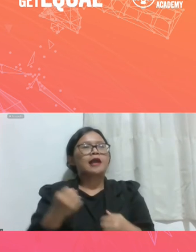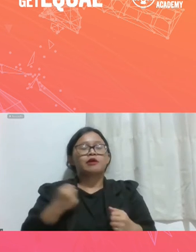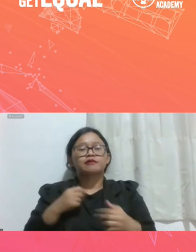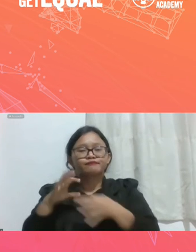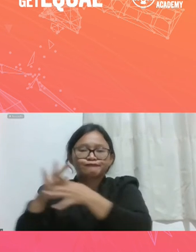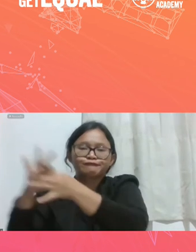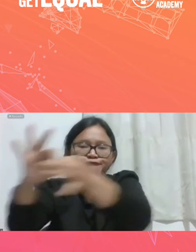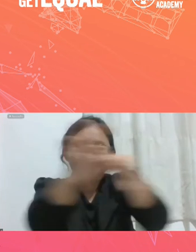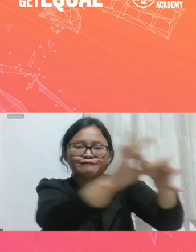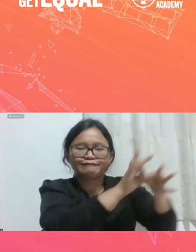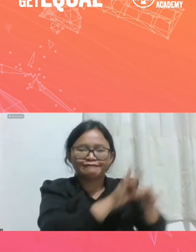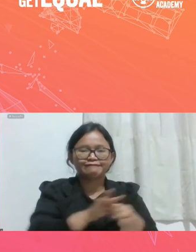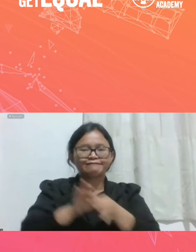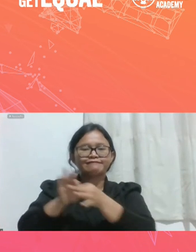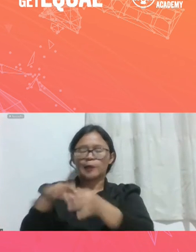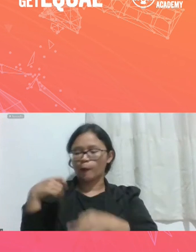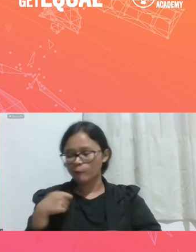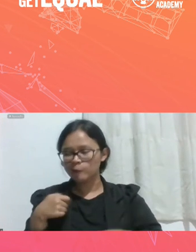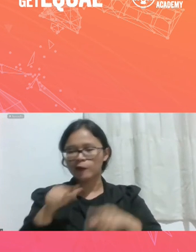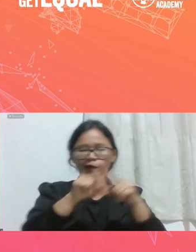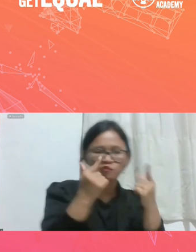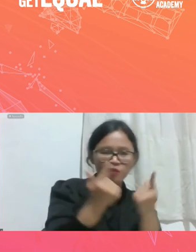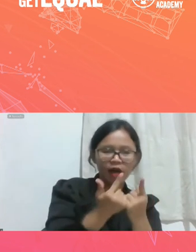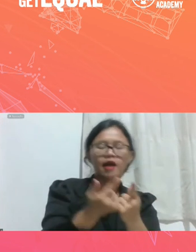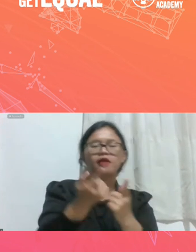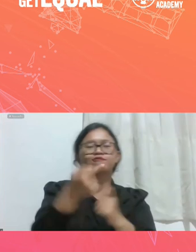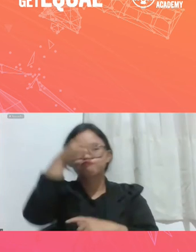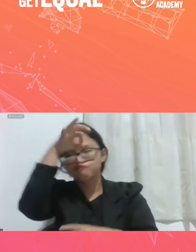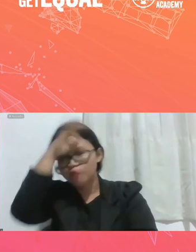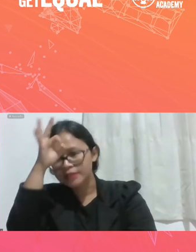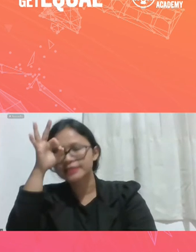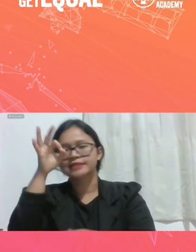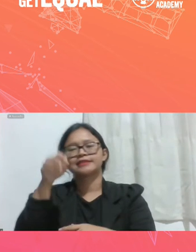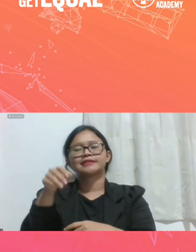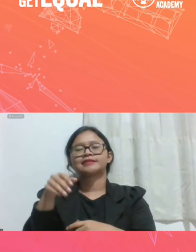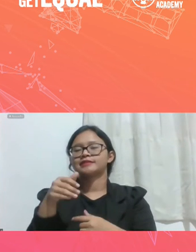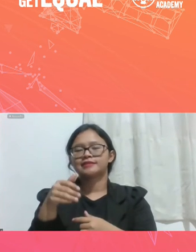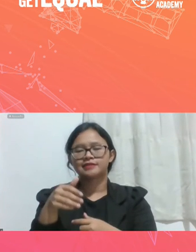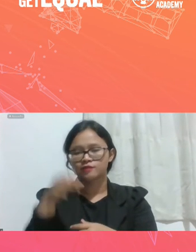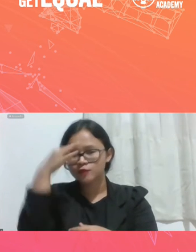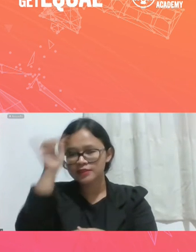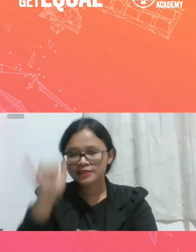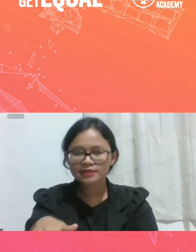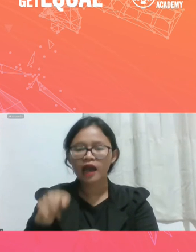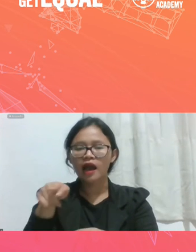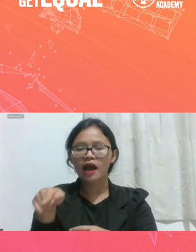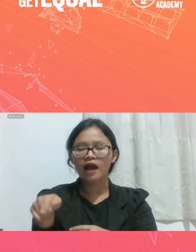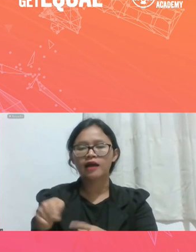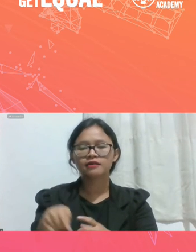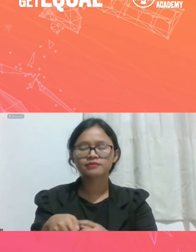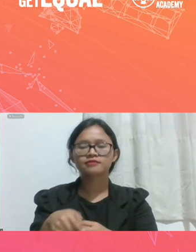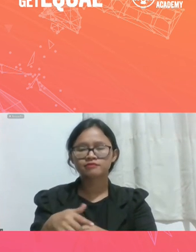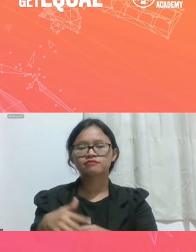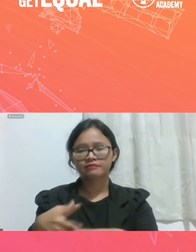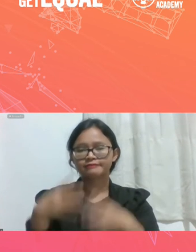oleh seluruh kementerian lembaga, khususnya kepada aparat penegak hukum, yang mana kemudian ini